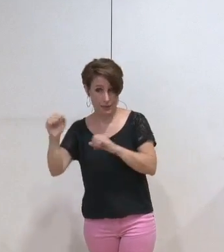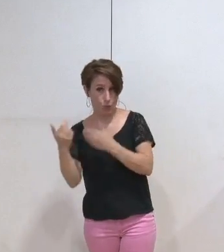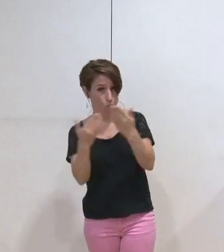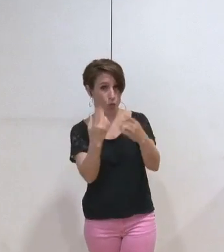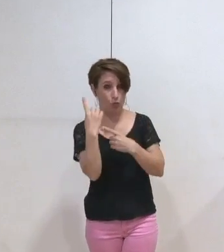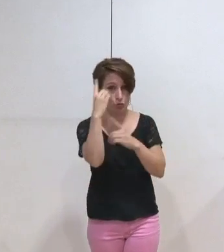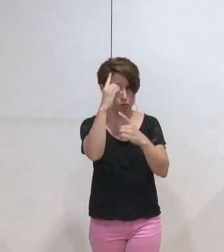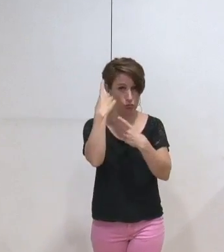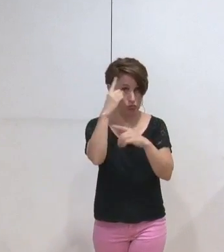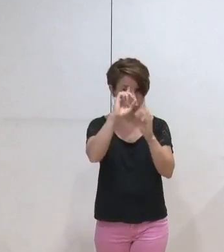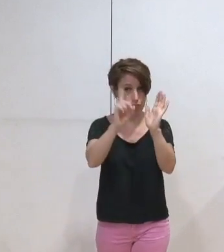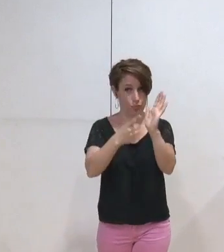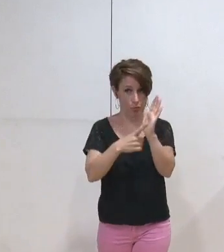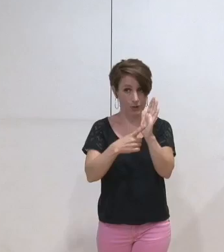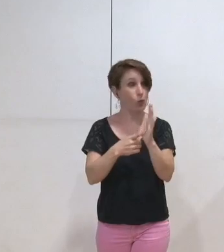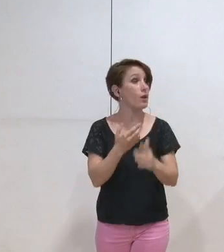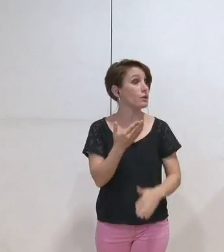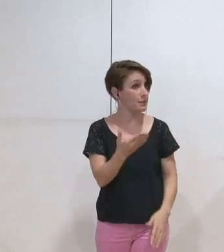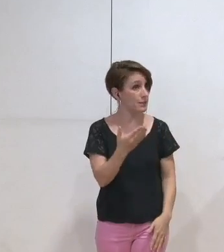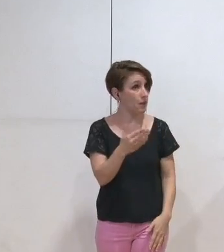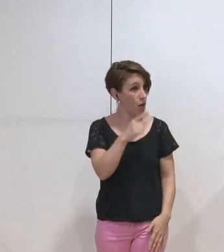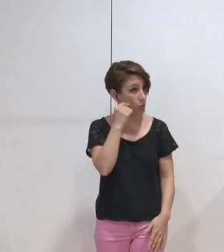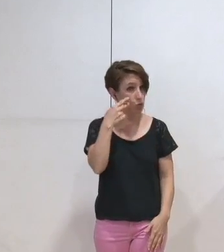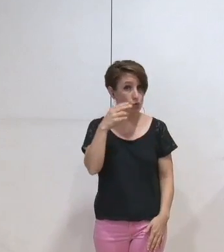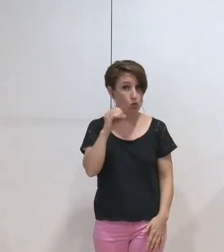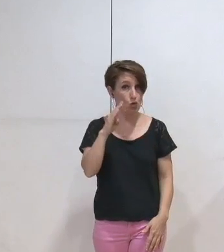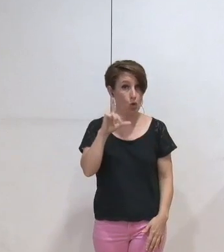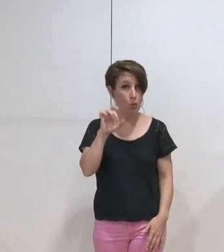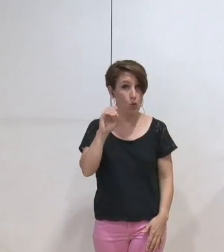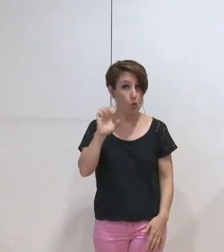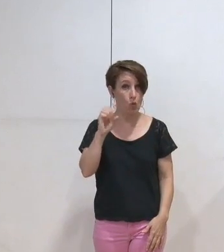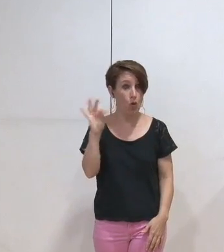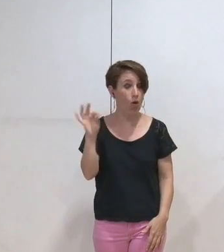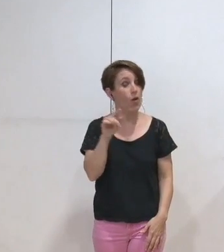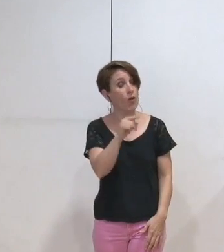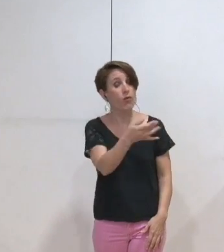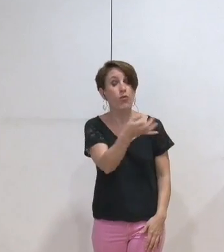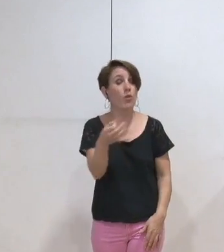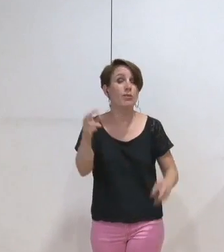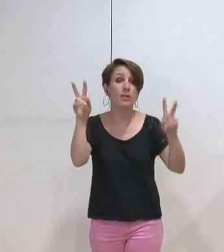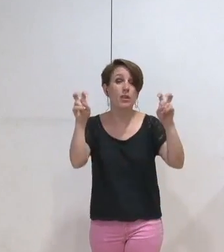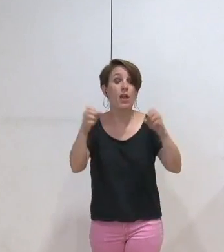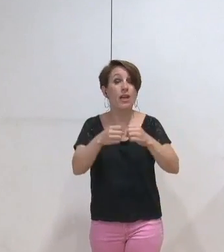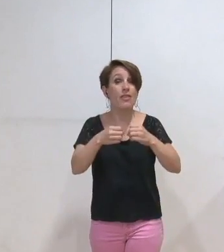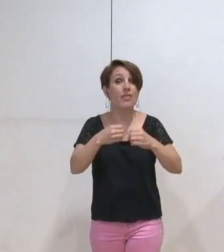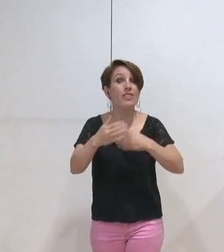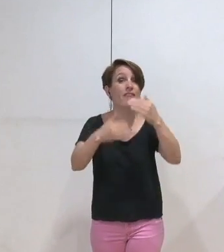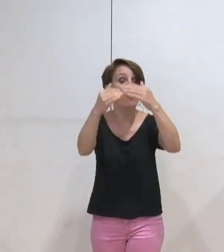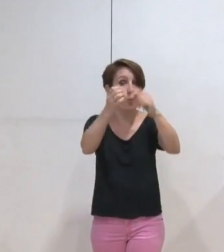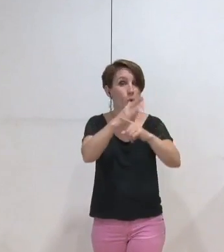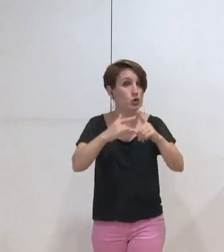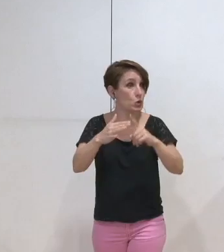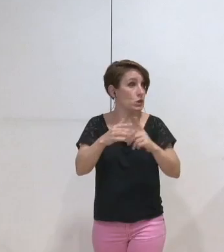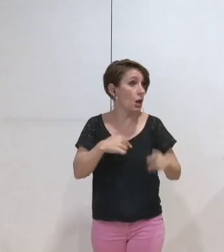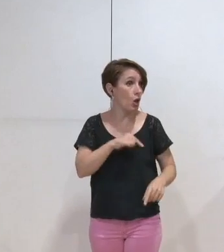ou collective c'est cela Monsieur noble courourt que vous appelez certainement le développement social on l'a pas